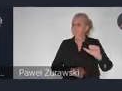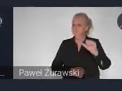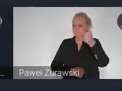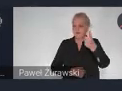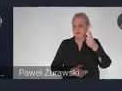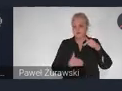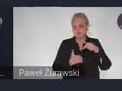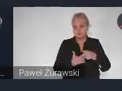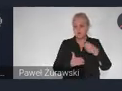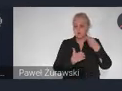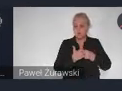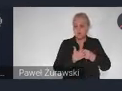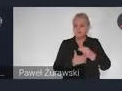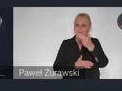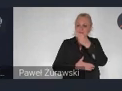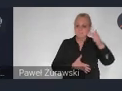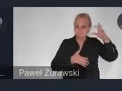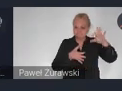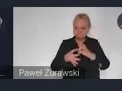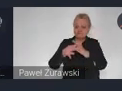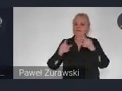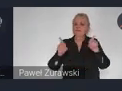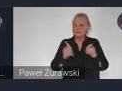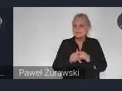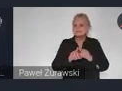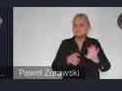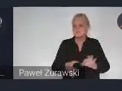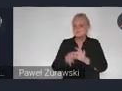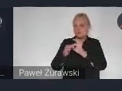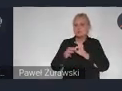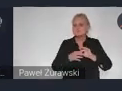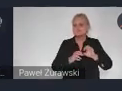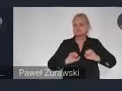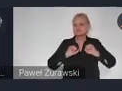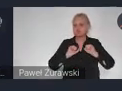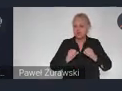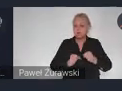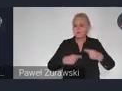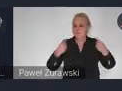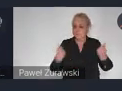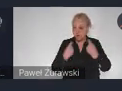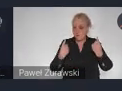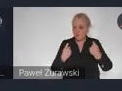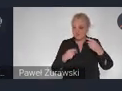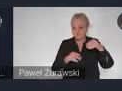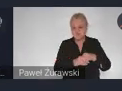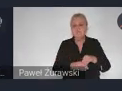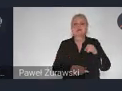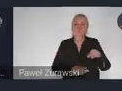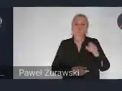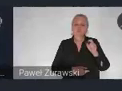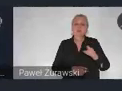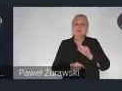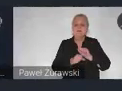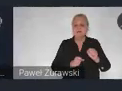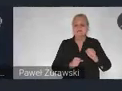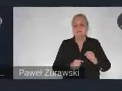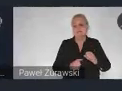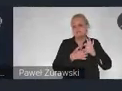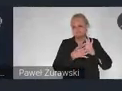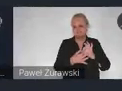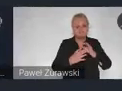będą to koszty merytoryczne w tym również koszty związane z działaniami promocyjnymi które są oczywiście bezpośrednie